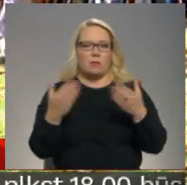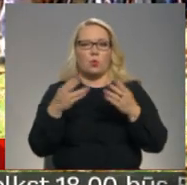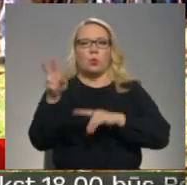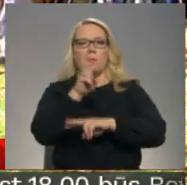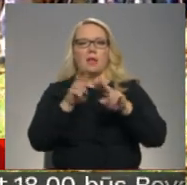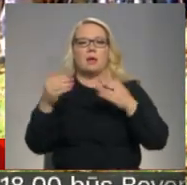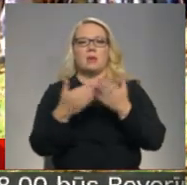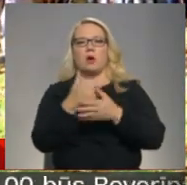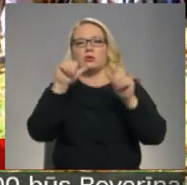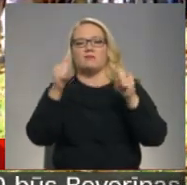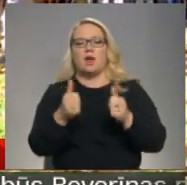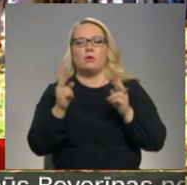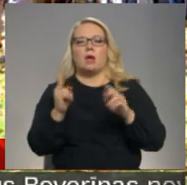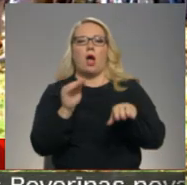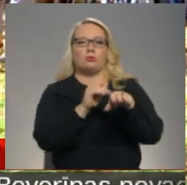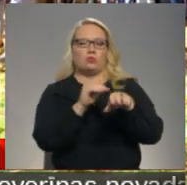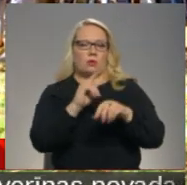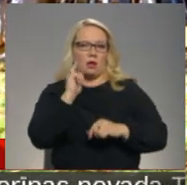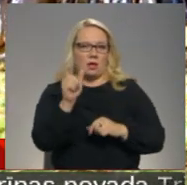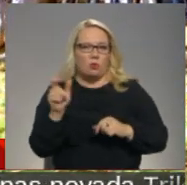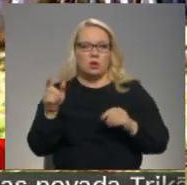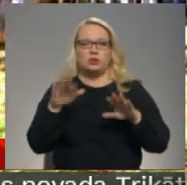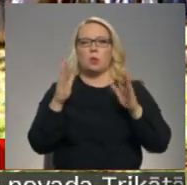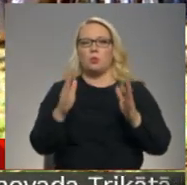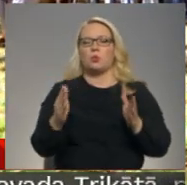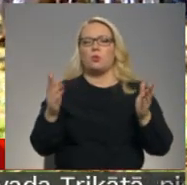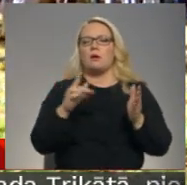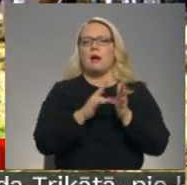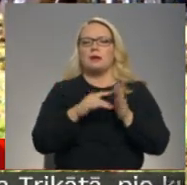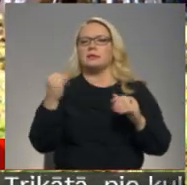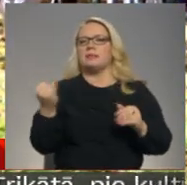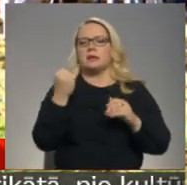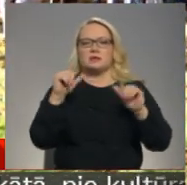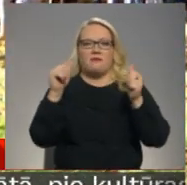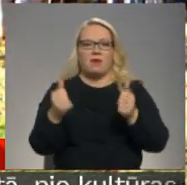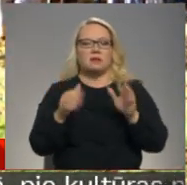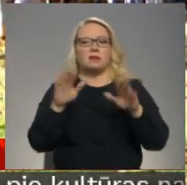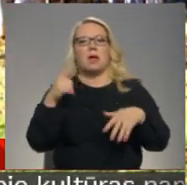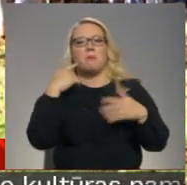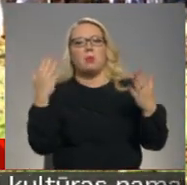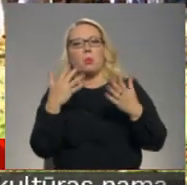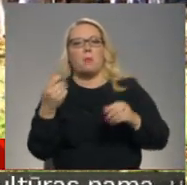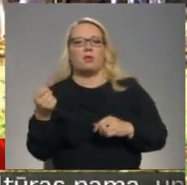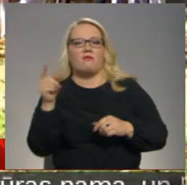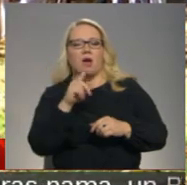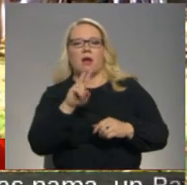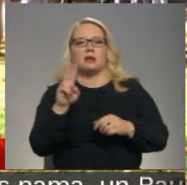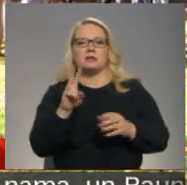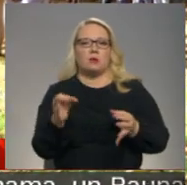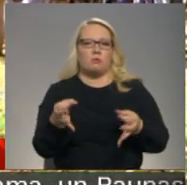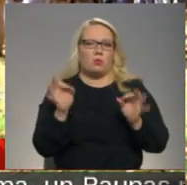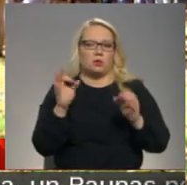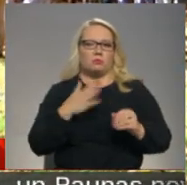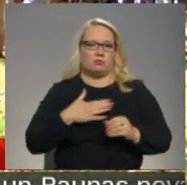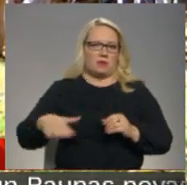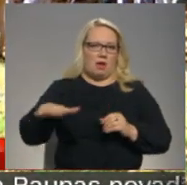jaunus veidus, kā uzrunāt jauniešus, lai būtu kāds interesants veids, lai padomātu mazliet vairāk par to, kas ir būtiski mums